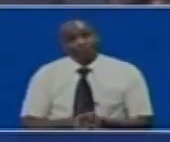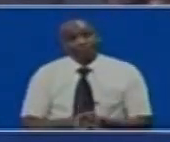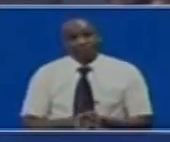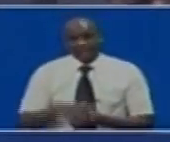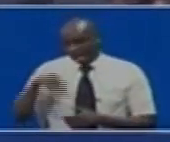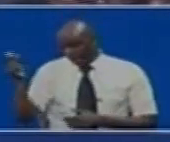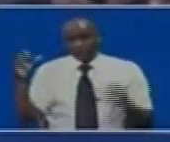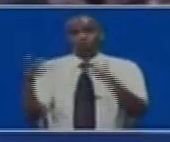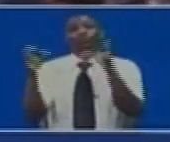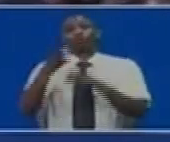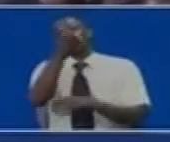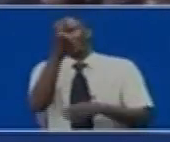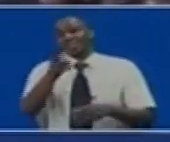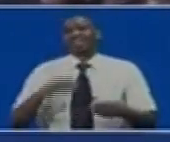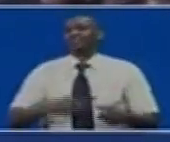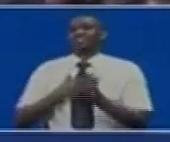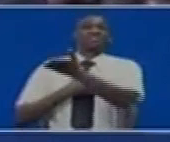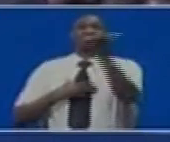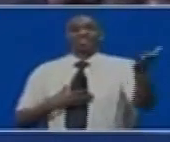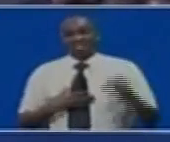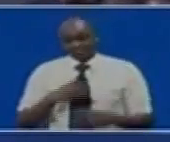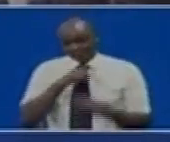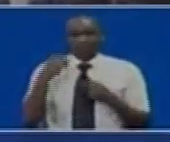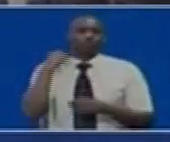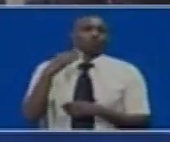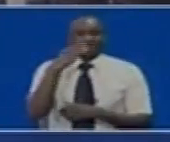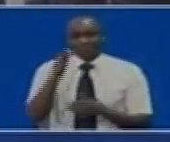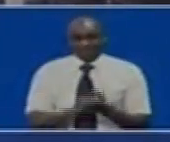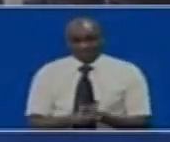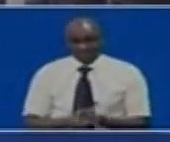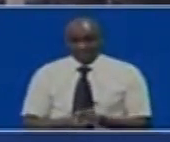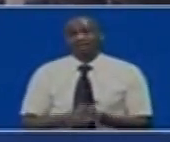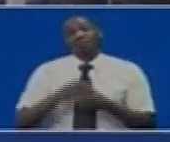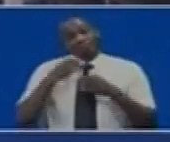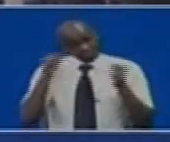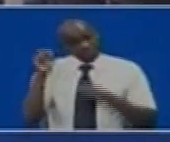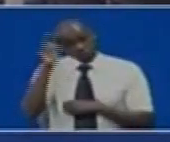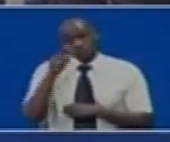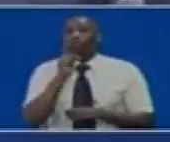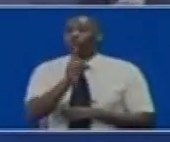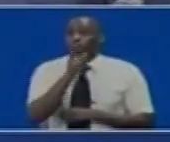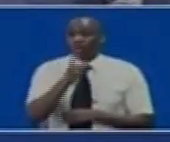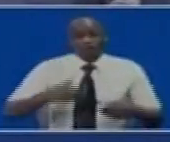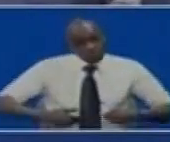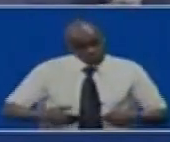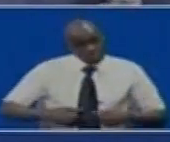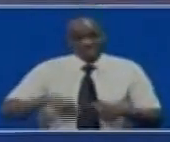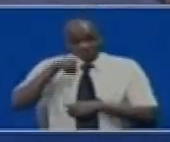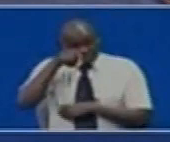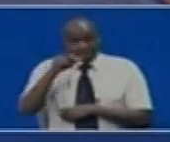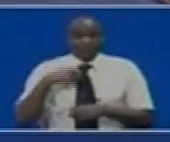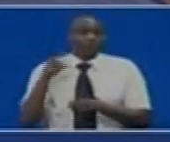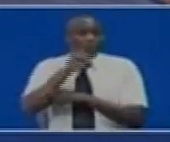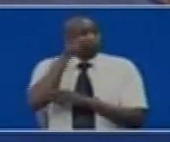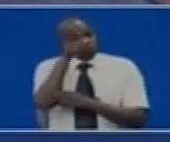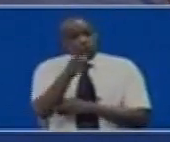hii magrupu ingine inazunguka zunguka huko na mambo ya ukora. Aidha, rais aliwaonya vijana dhidi ya kutumiwa kama vikaragosi